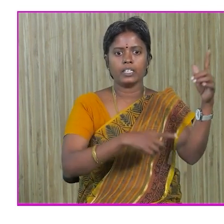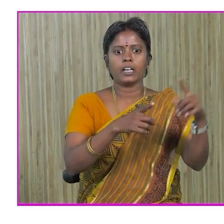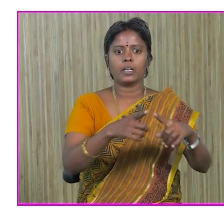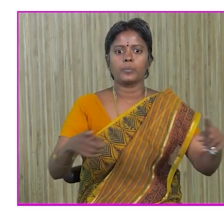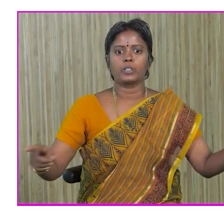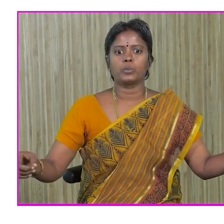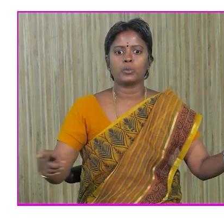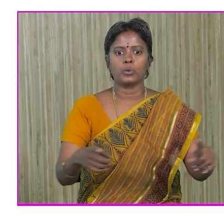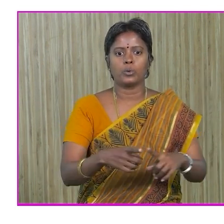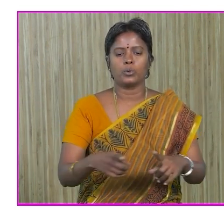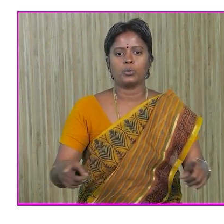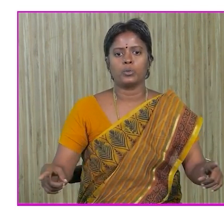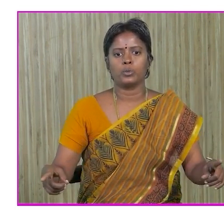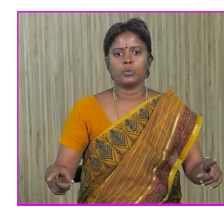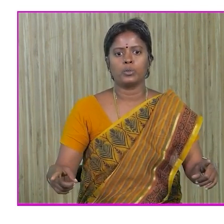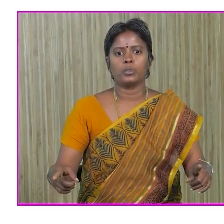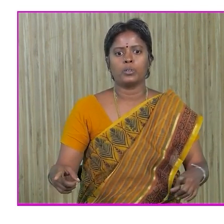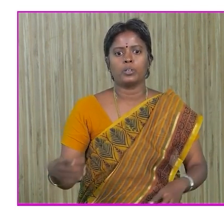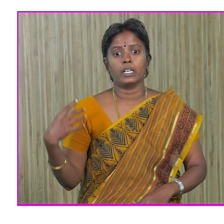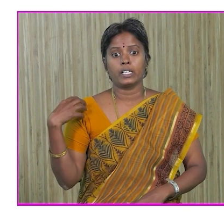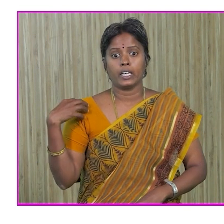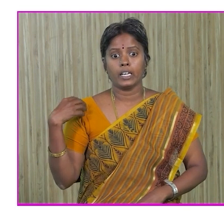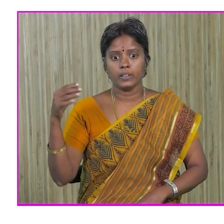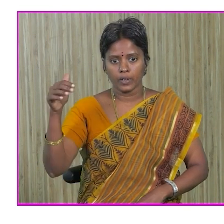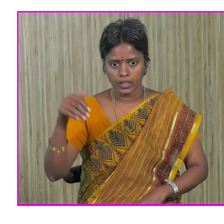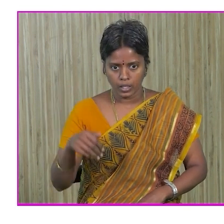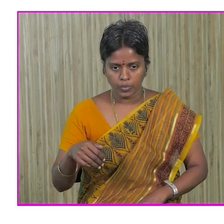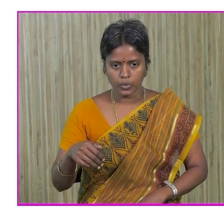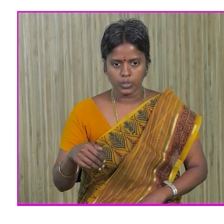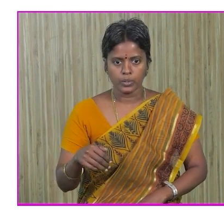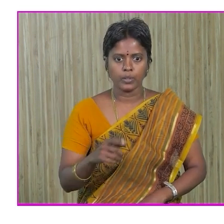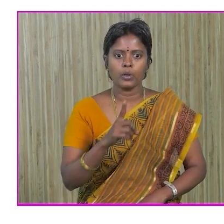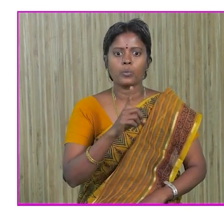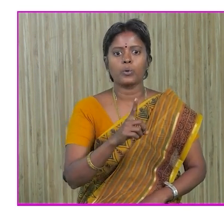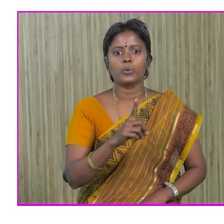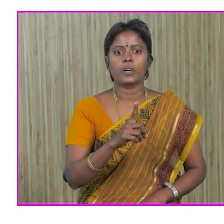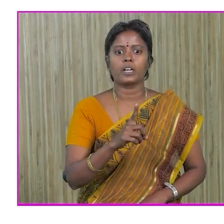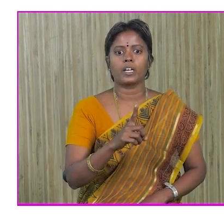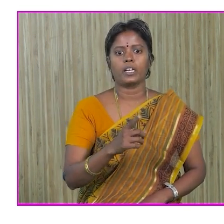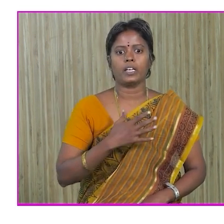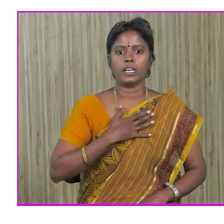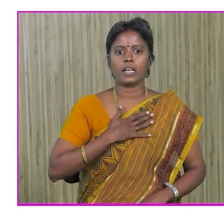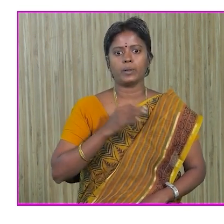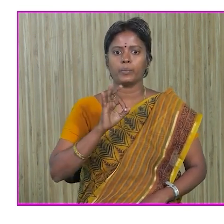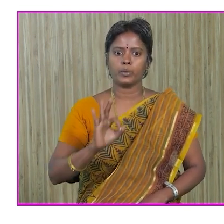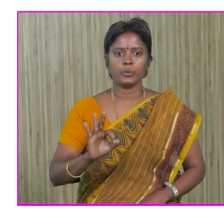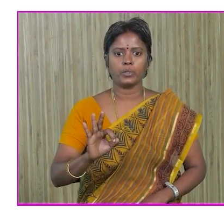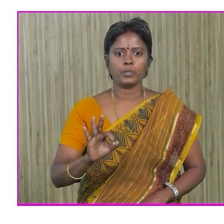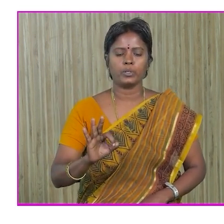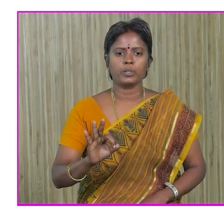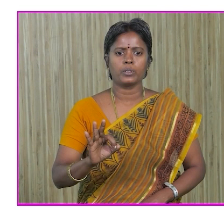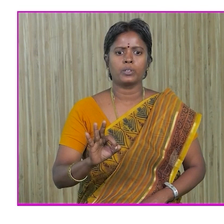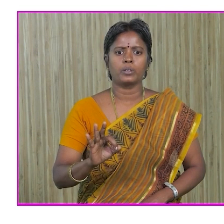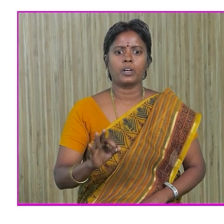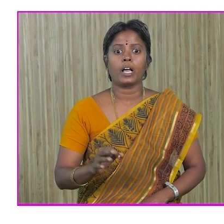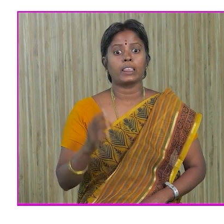கோல். கேடு வந்தபோதும் ஒரு வகை நன்மை உண்டு. அது என்ன என்றால், அந்த